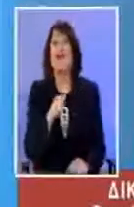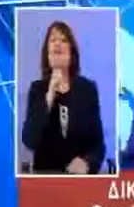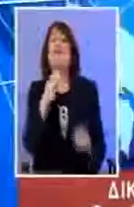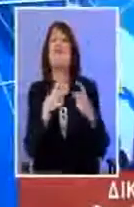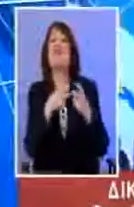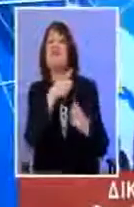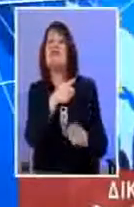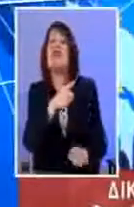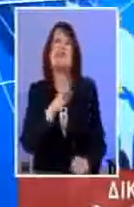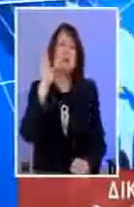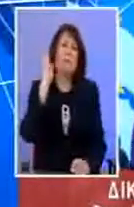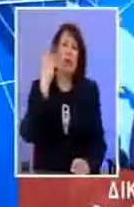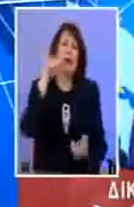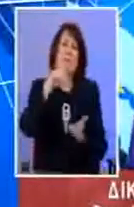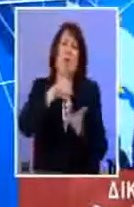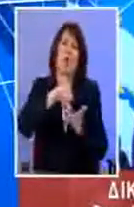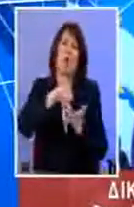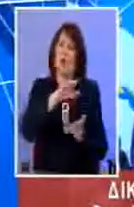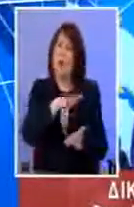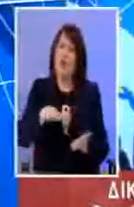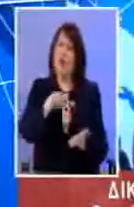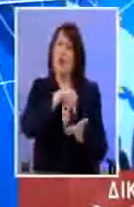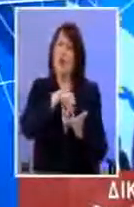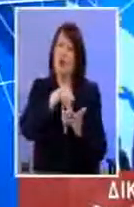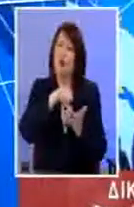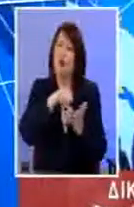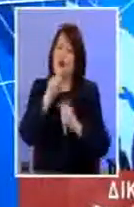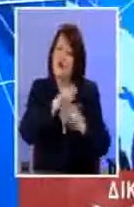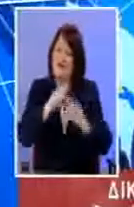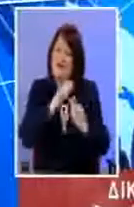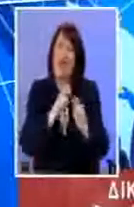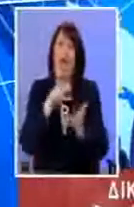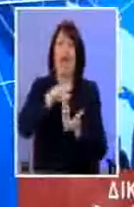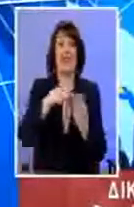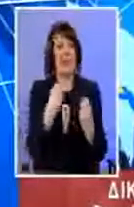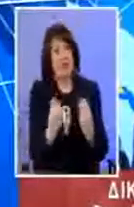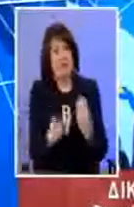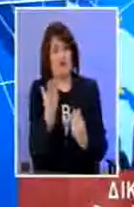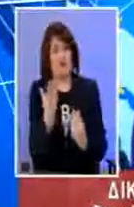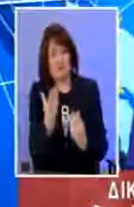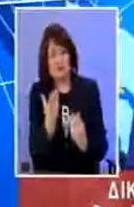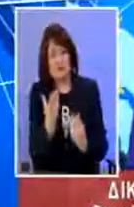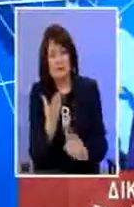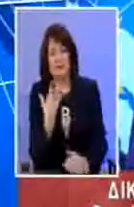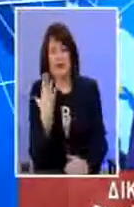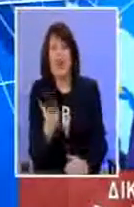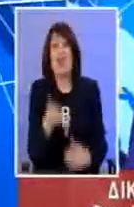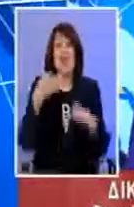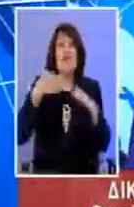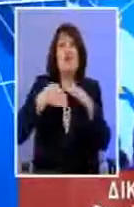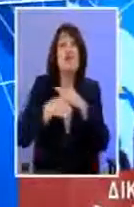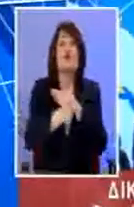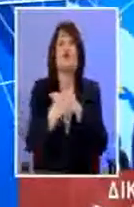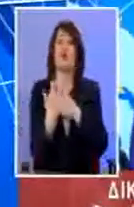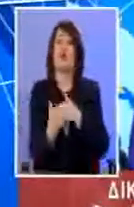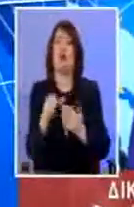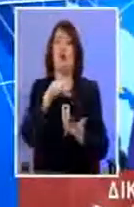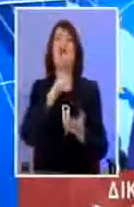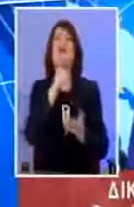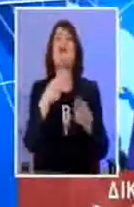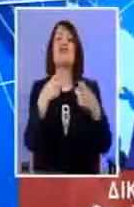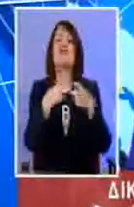πιο παλιά πόλη, πιο παλιά στρωμένη από την Αθήνα, έχει μεγαλύτερη προσβασιμότητα. Δηλαδή,